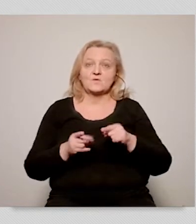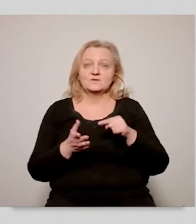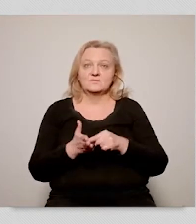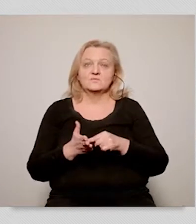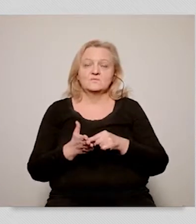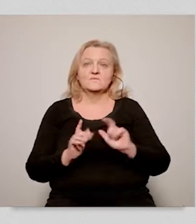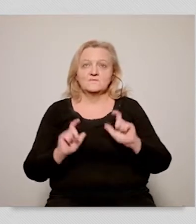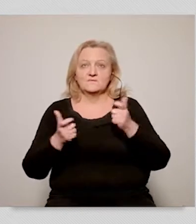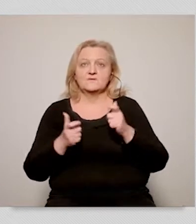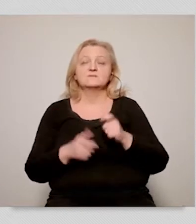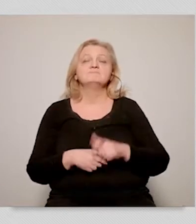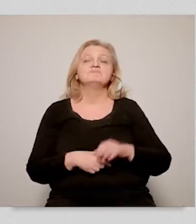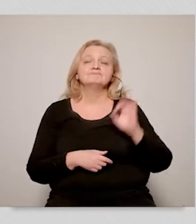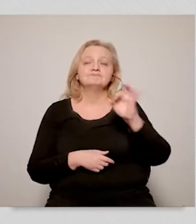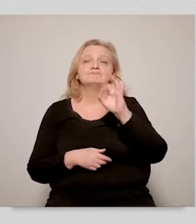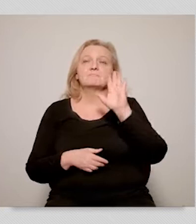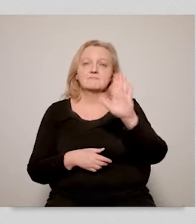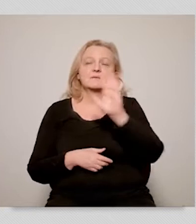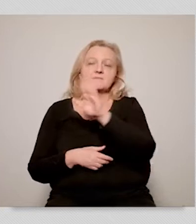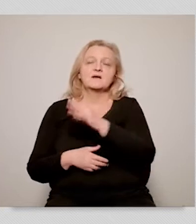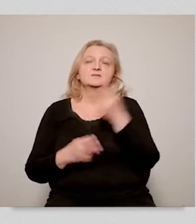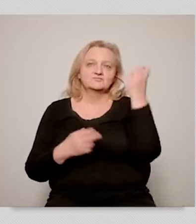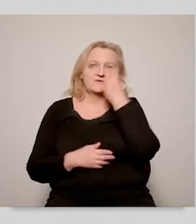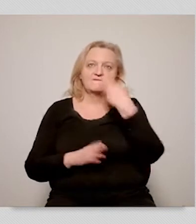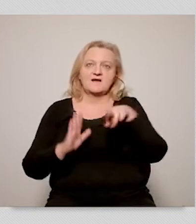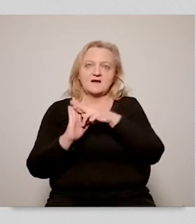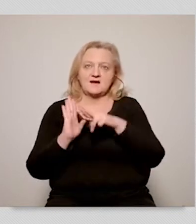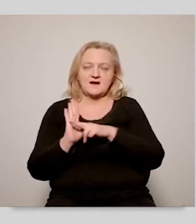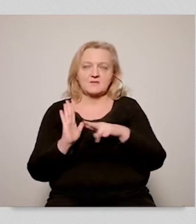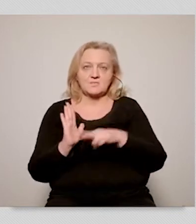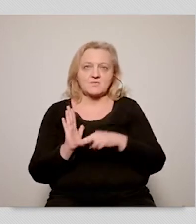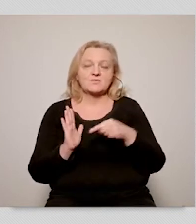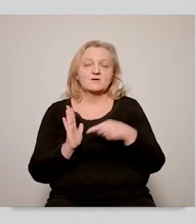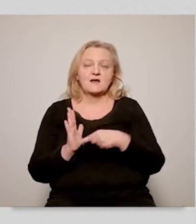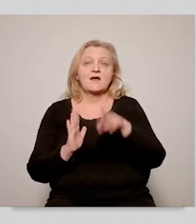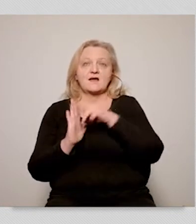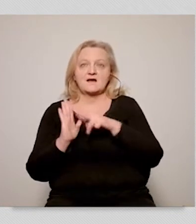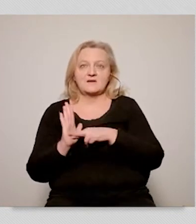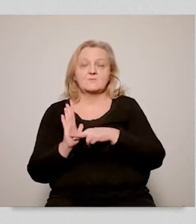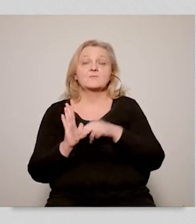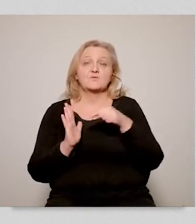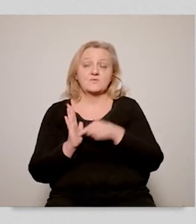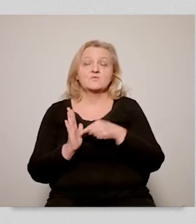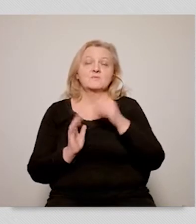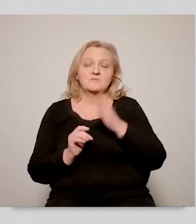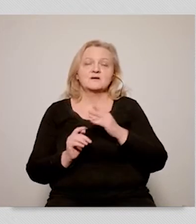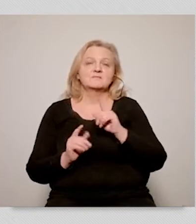eventu ma na swoim koncie bardzo interesujący raport, do którego będziemy na pewno, do którego raportu będziemy w trakcie tej rozmowy